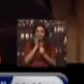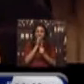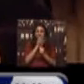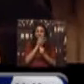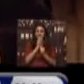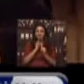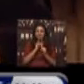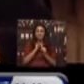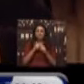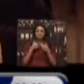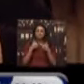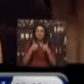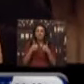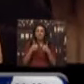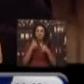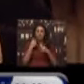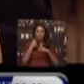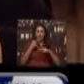و